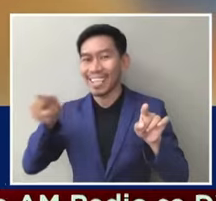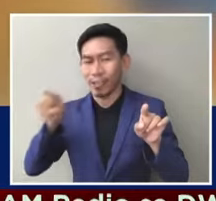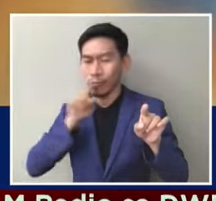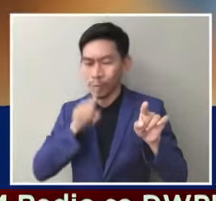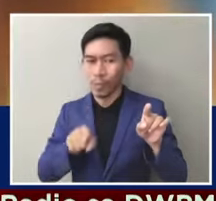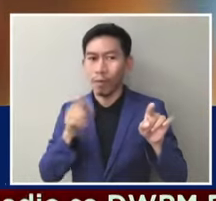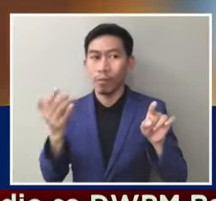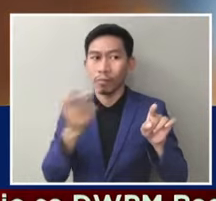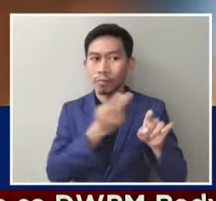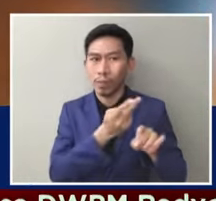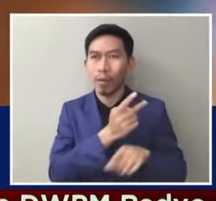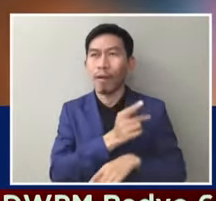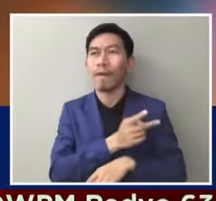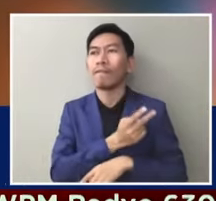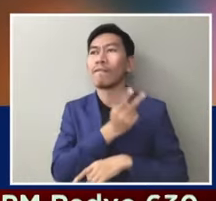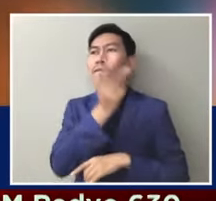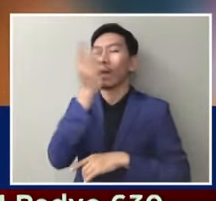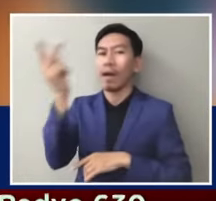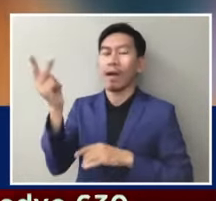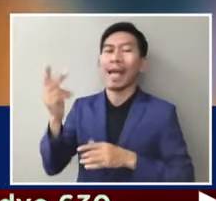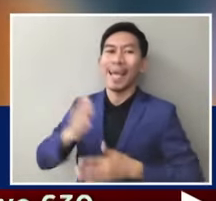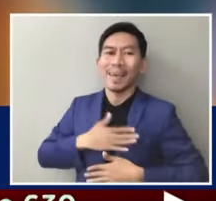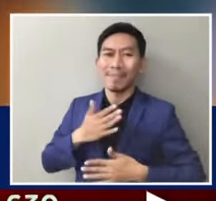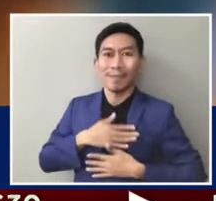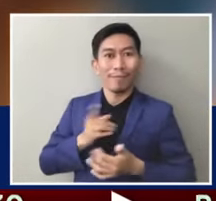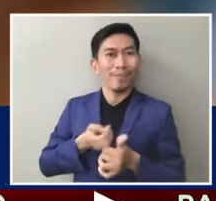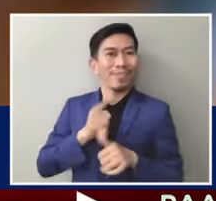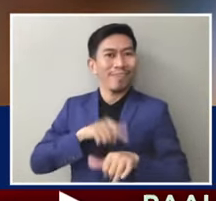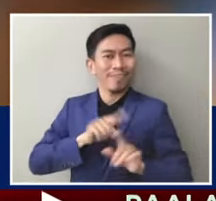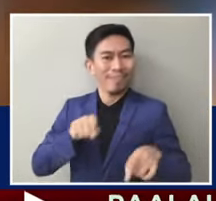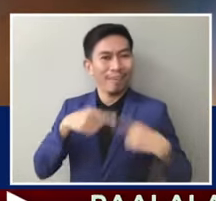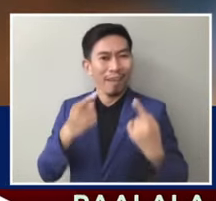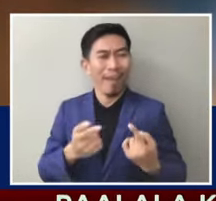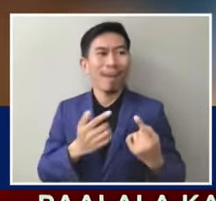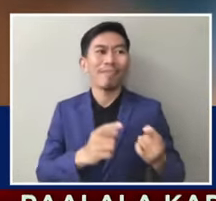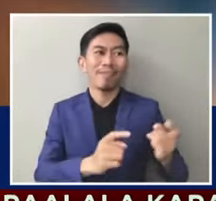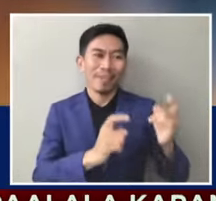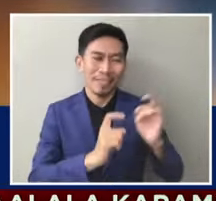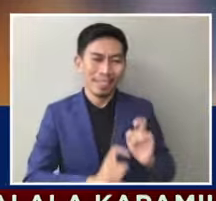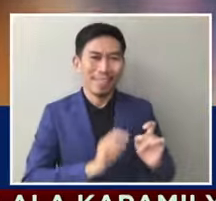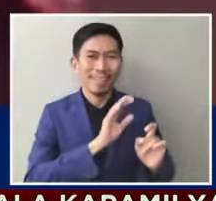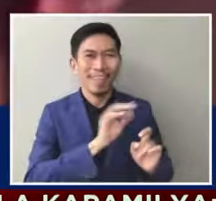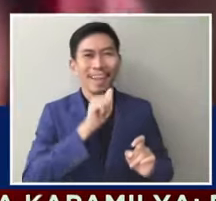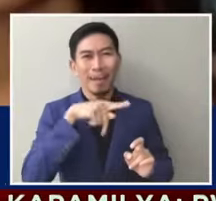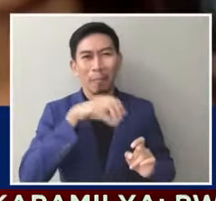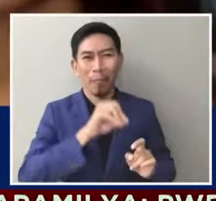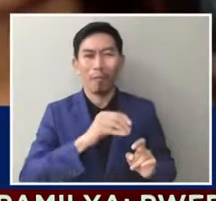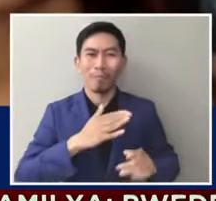bansa. Sa unang pagkakataon, lalo pa't regalo ito ng kanyang mahal na apo.